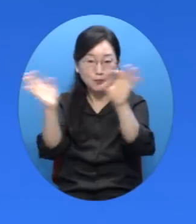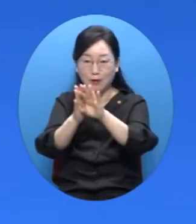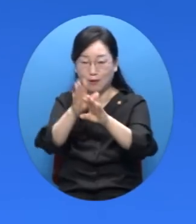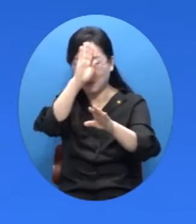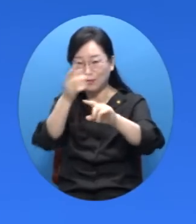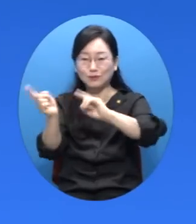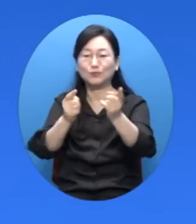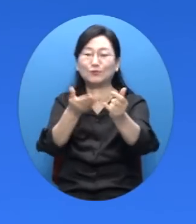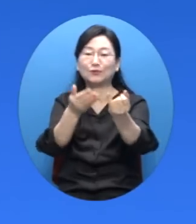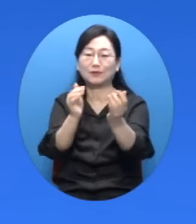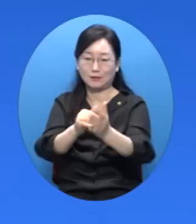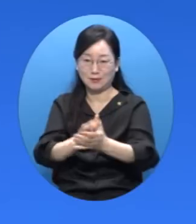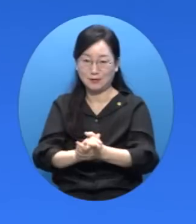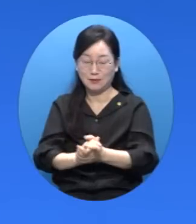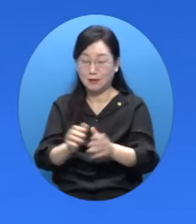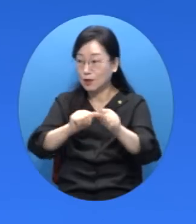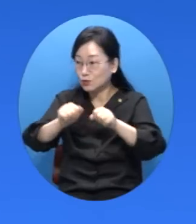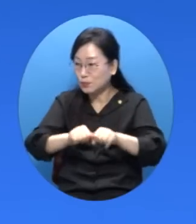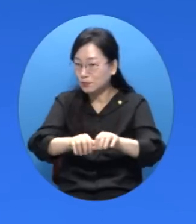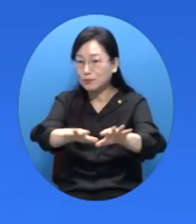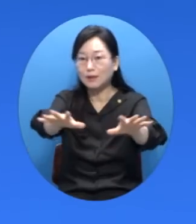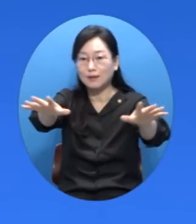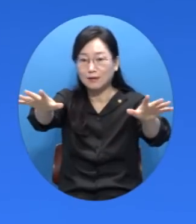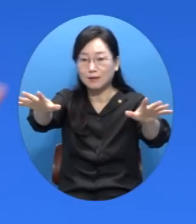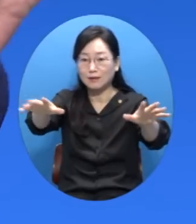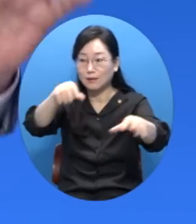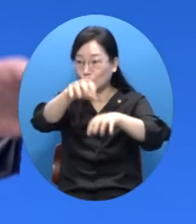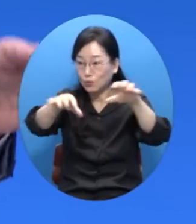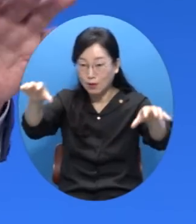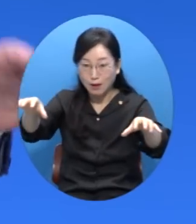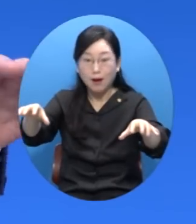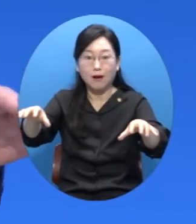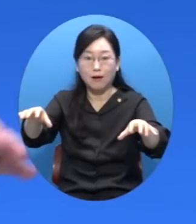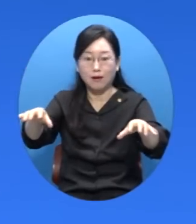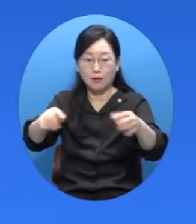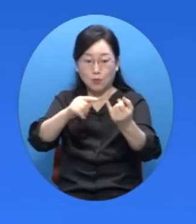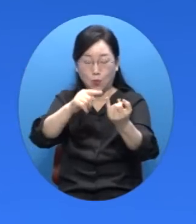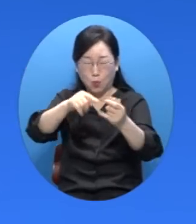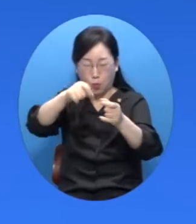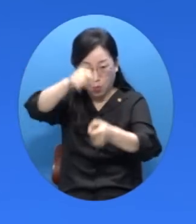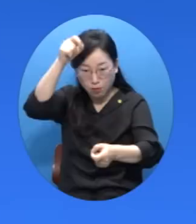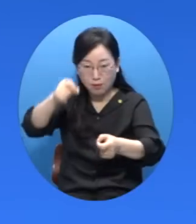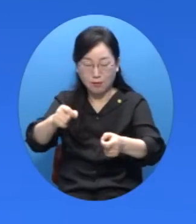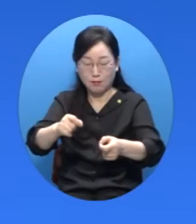것입니다. 이 소문이 나니까 동네에서 그렇게 오랫동안 앓고 있던